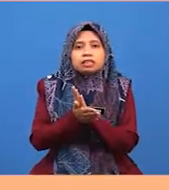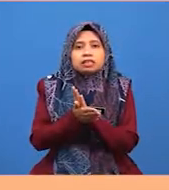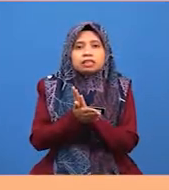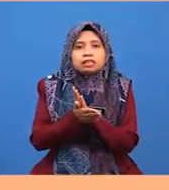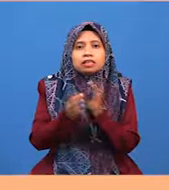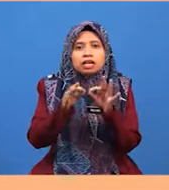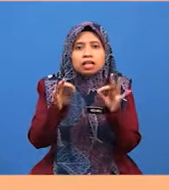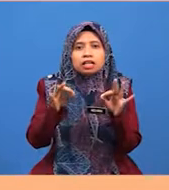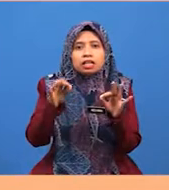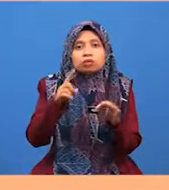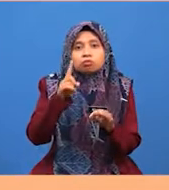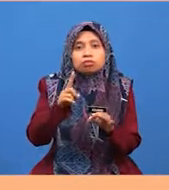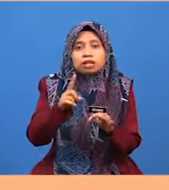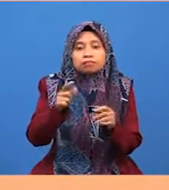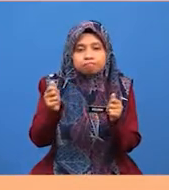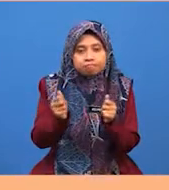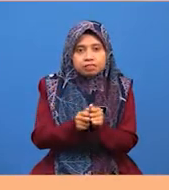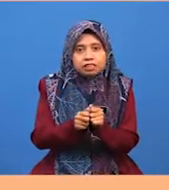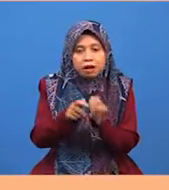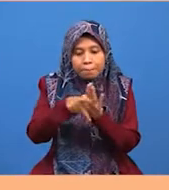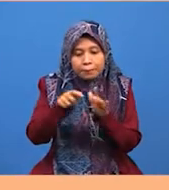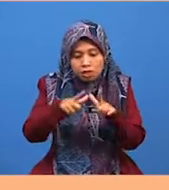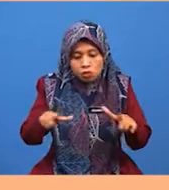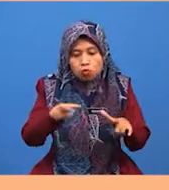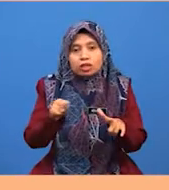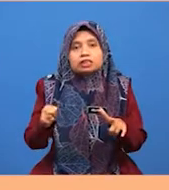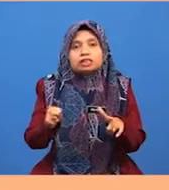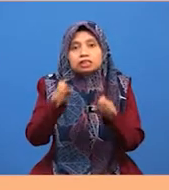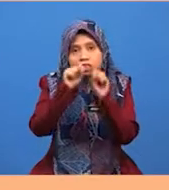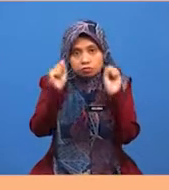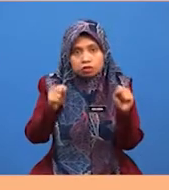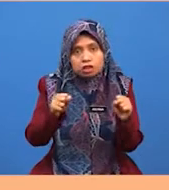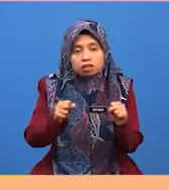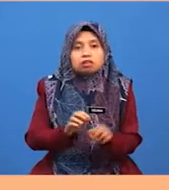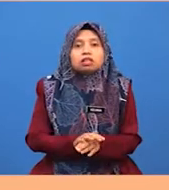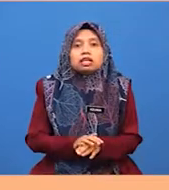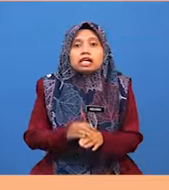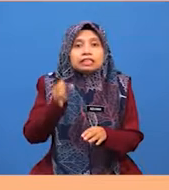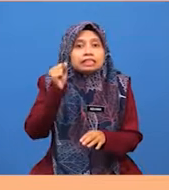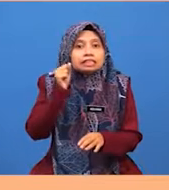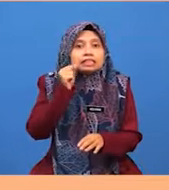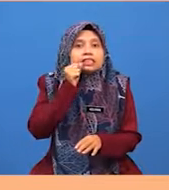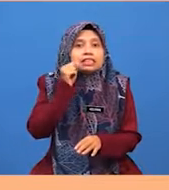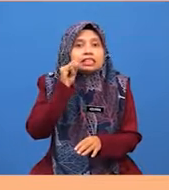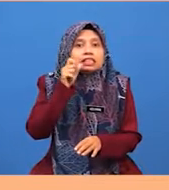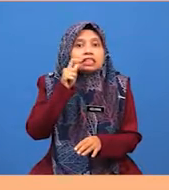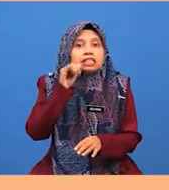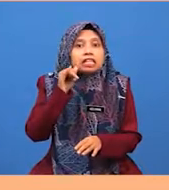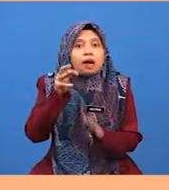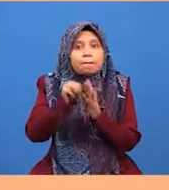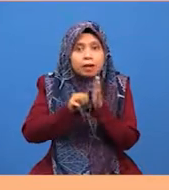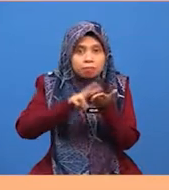sebagai ayat tunggal dengan perluasan subjek, iaitu Siti